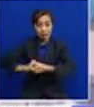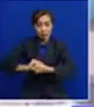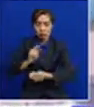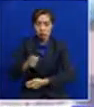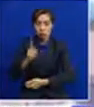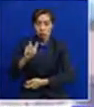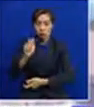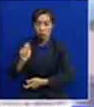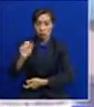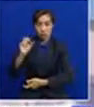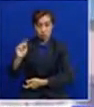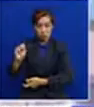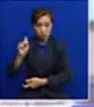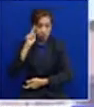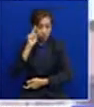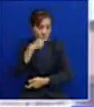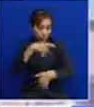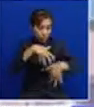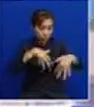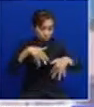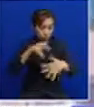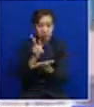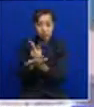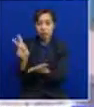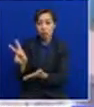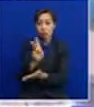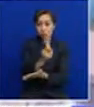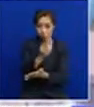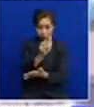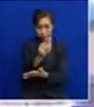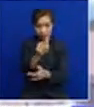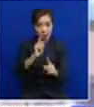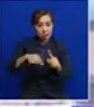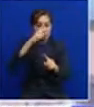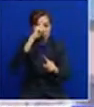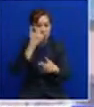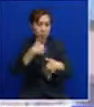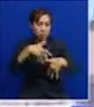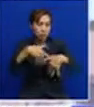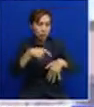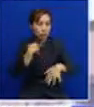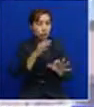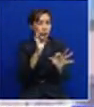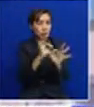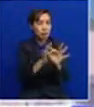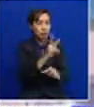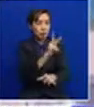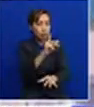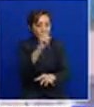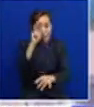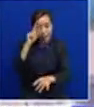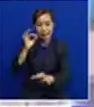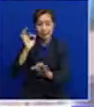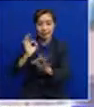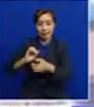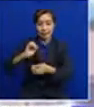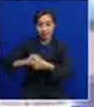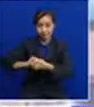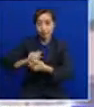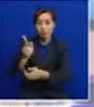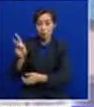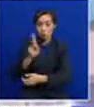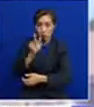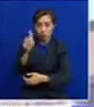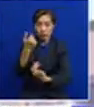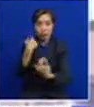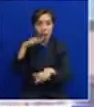ธอส.ปล่อยสินเชื่อให้กับผู้ที่ถูกปฏิเสธการปล่อยสินเชื่อจากธนาคารพาณิชย์วงเงินเบื้องต้นประมาณ 10,000 ล้านบาทค่ะล่าสุด